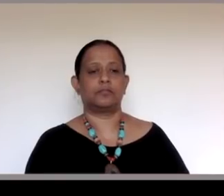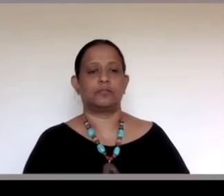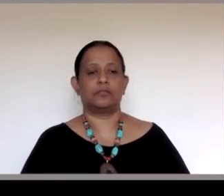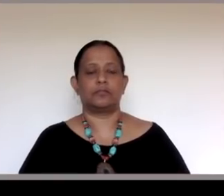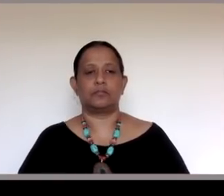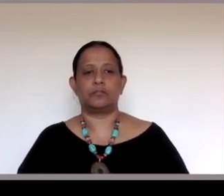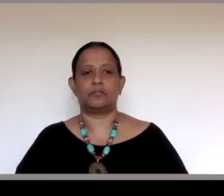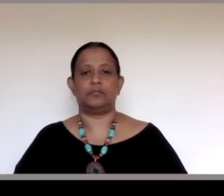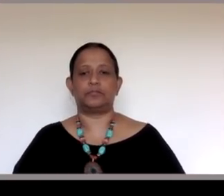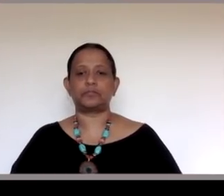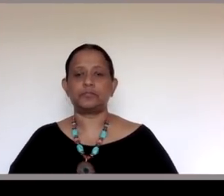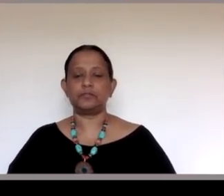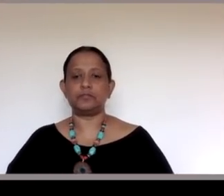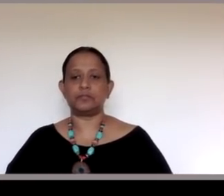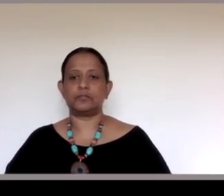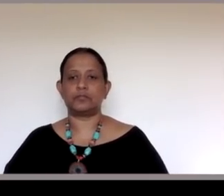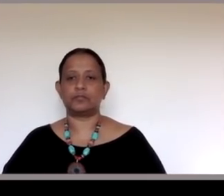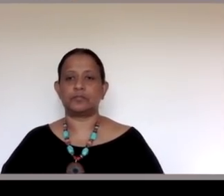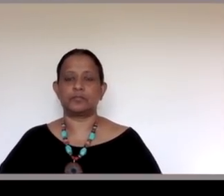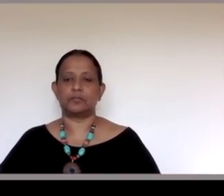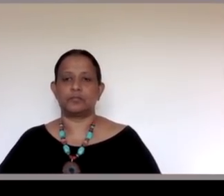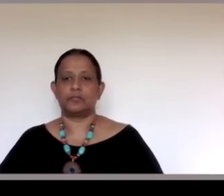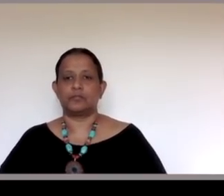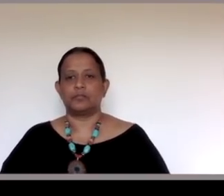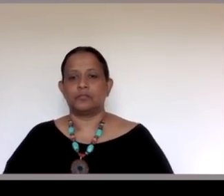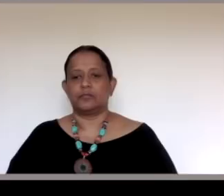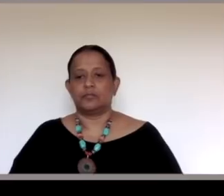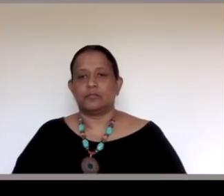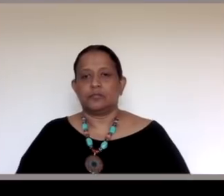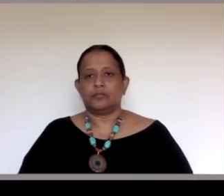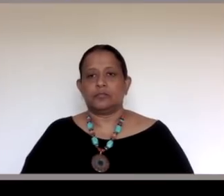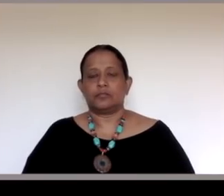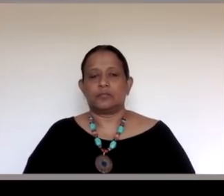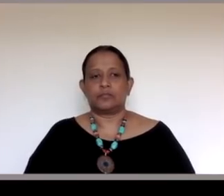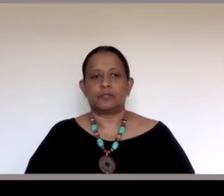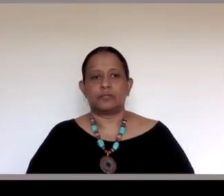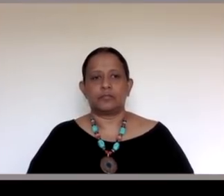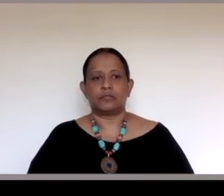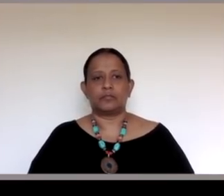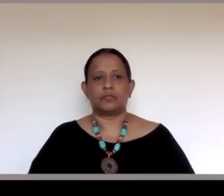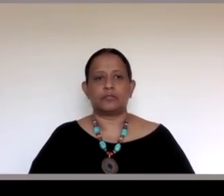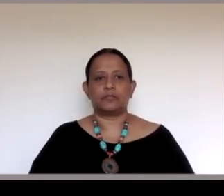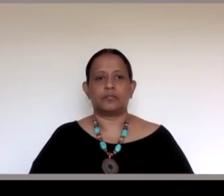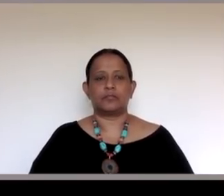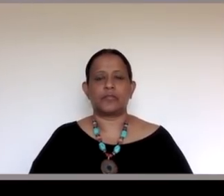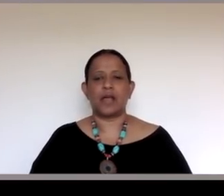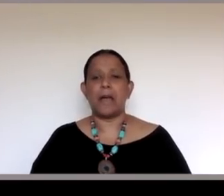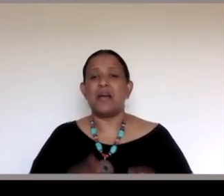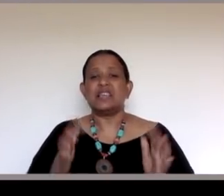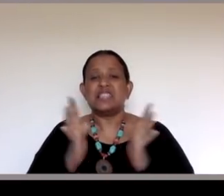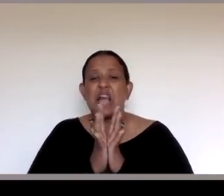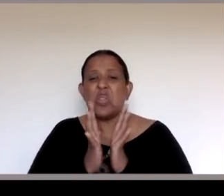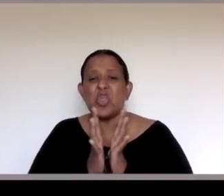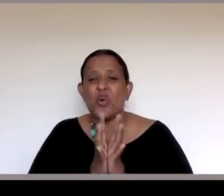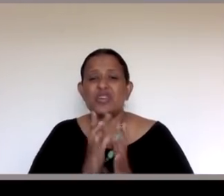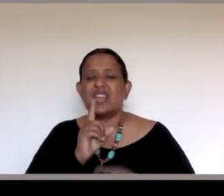கவசென். எத்தனை பேர் பெரிய தலை மக்களோடு உறவாட விரும்புகிறீர்கள்? ரொம்ப தானோ ஆத்மார்த்த காமி மனுஷன் அறிவாதையா? உங்களுக்கு தெரியும் இந்த